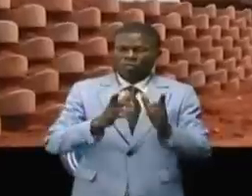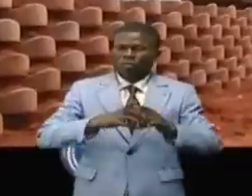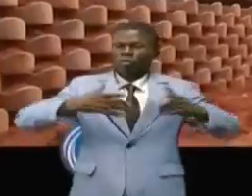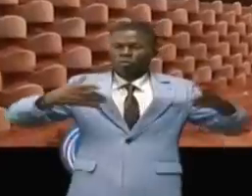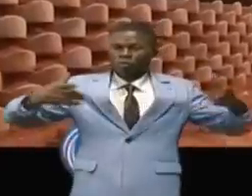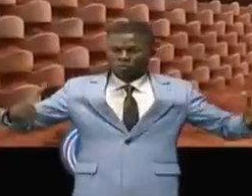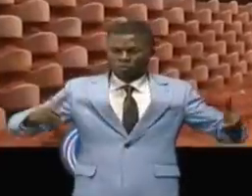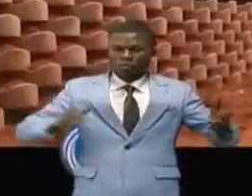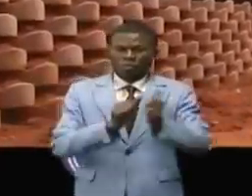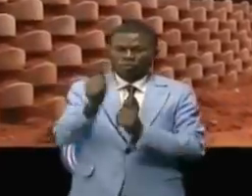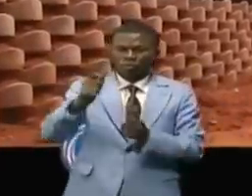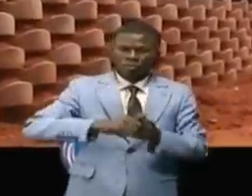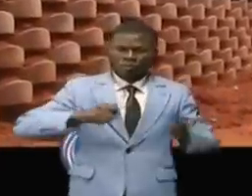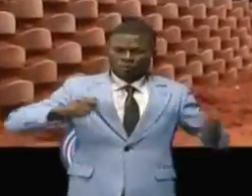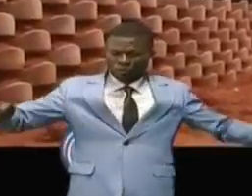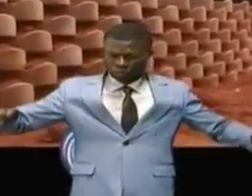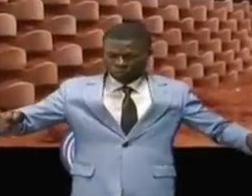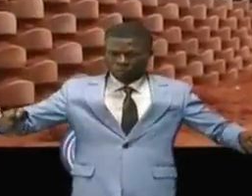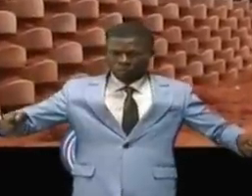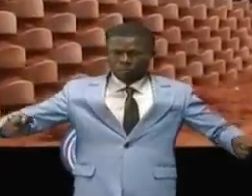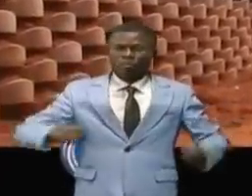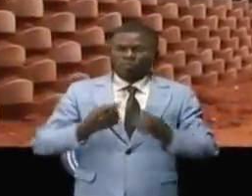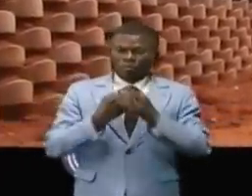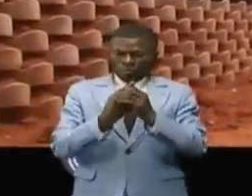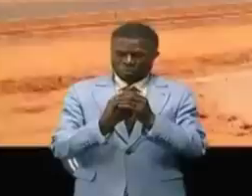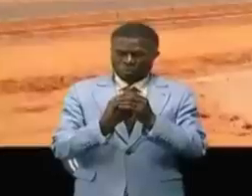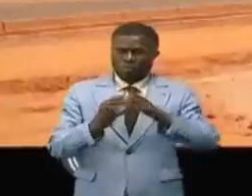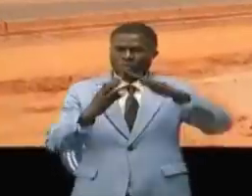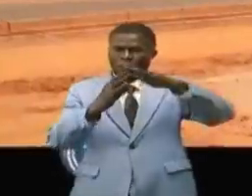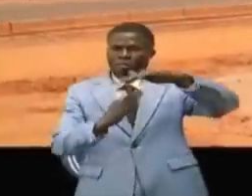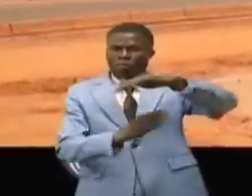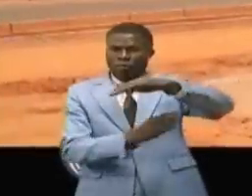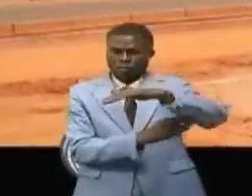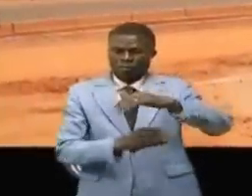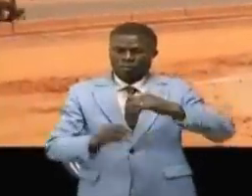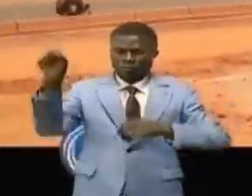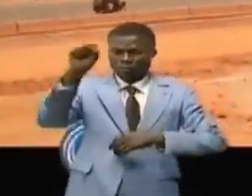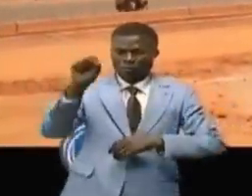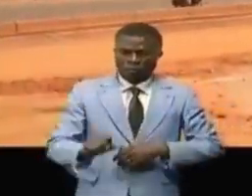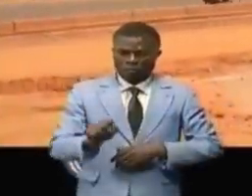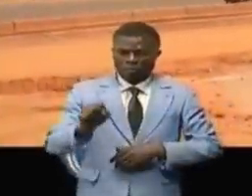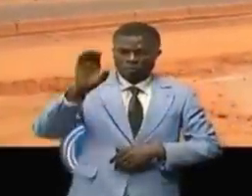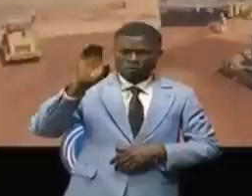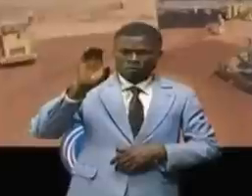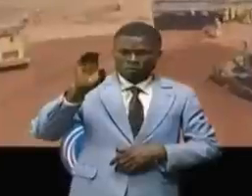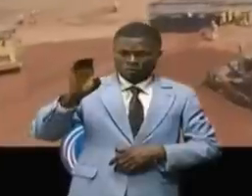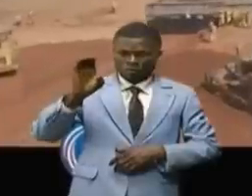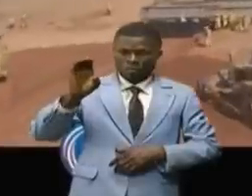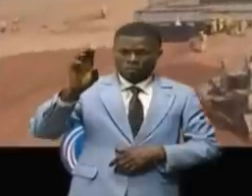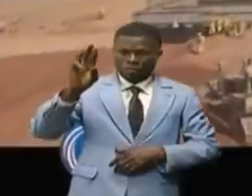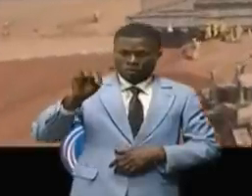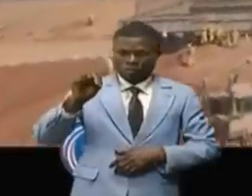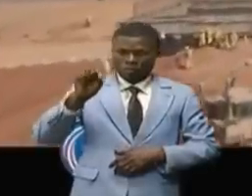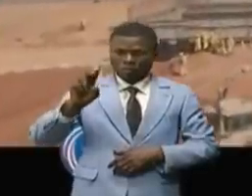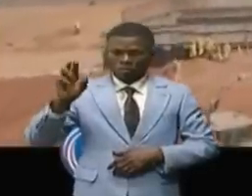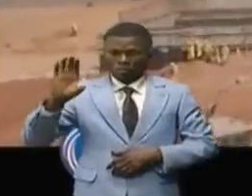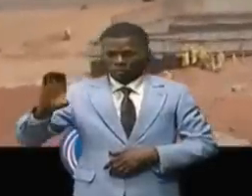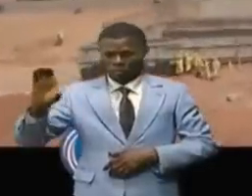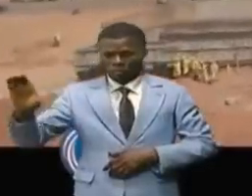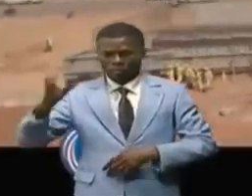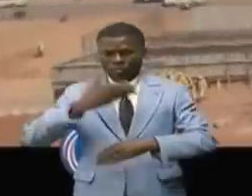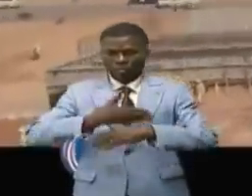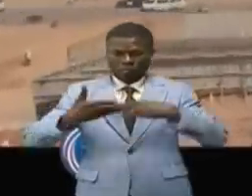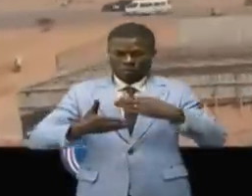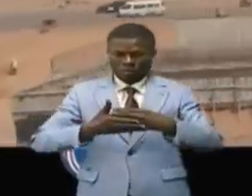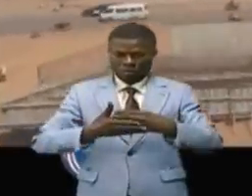15 mètres interviendra la pose du pont de la SNCC ainsi que celui du tablier en béton on